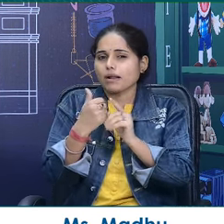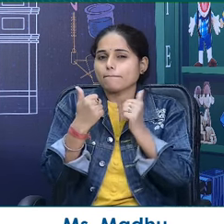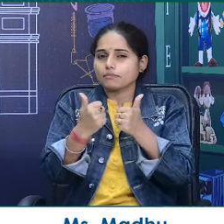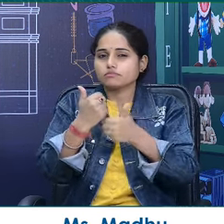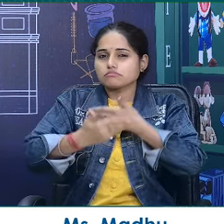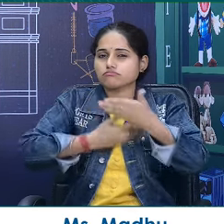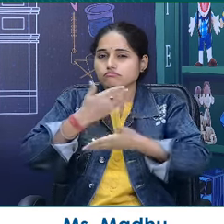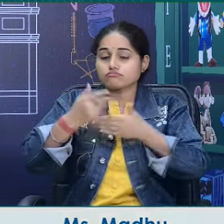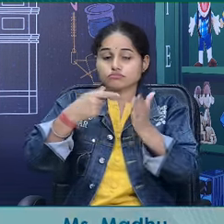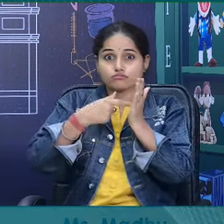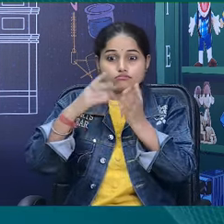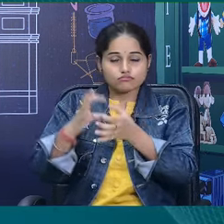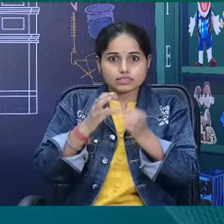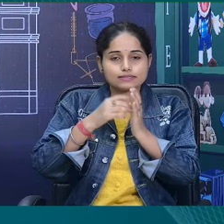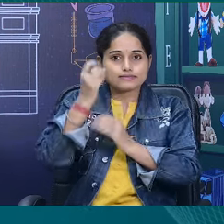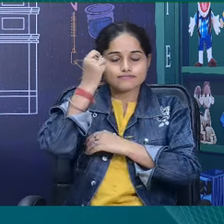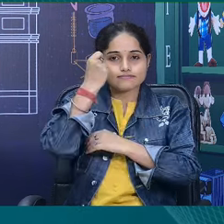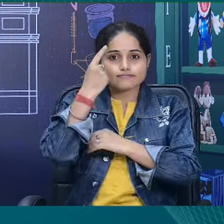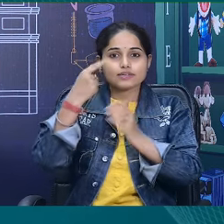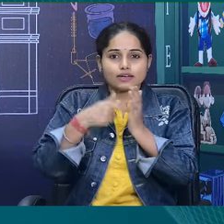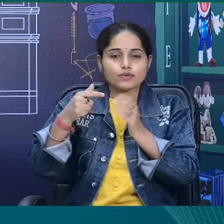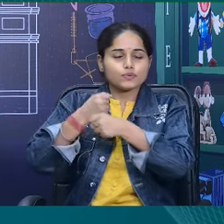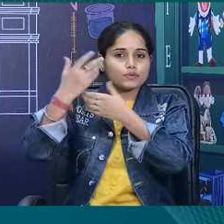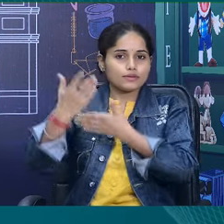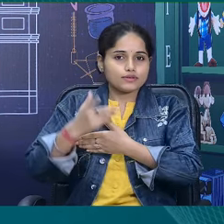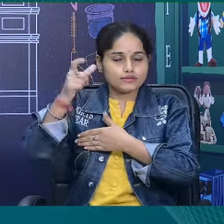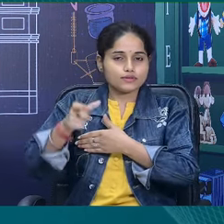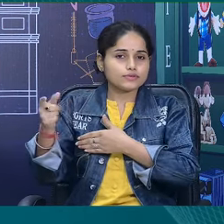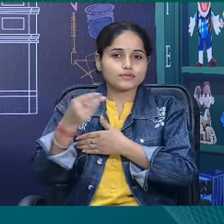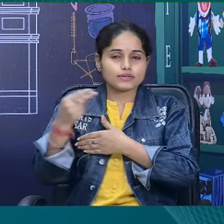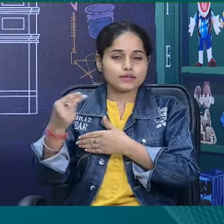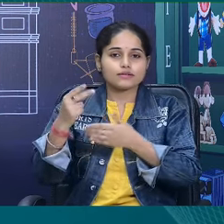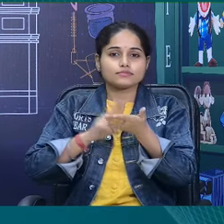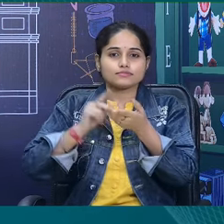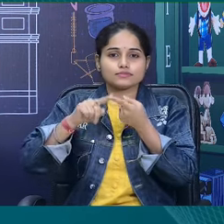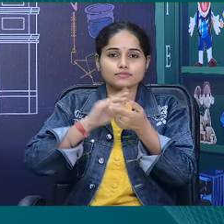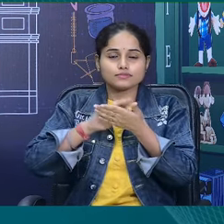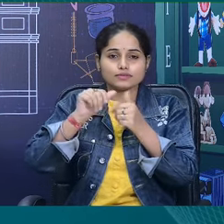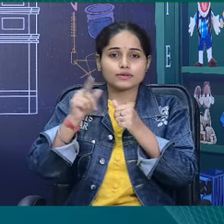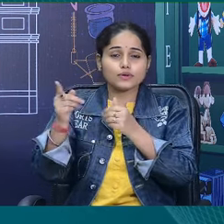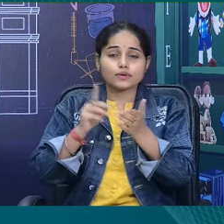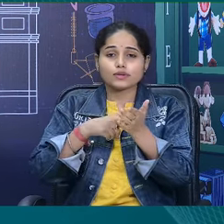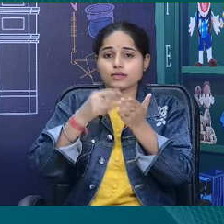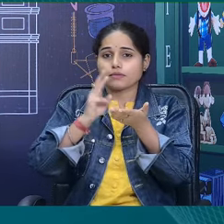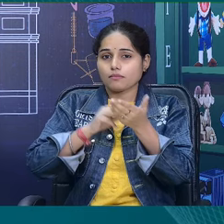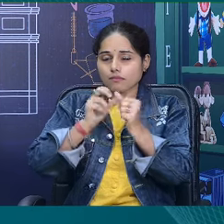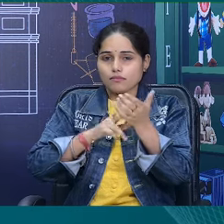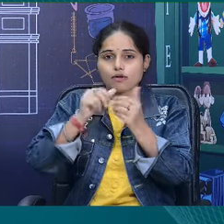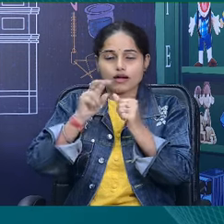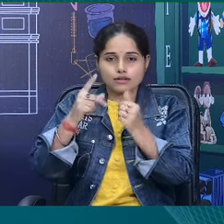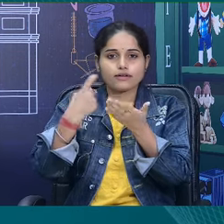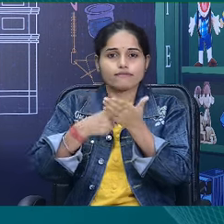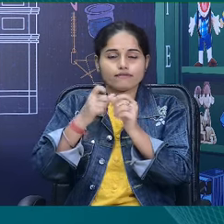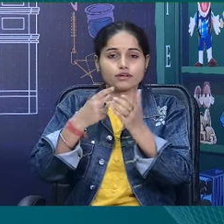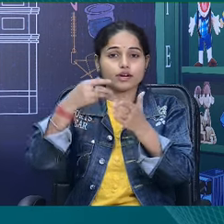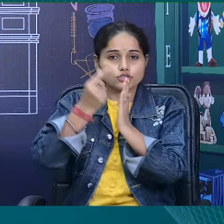हमारे साथ एक्सपर्ट जुड़ चुकी हैं उनका परिचय आपके साथ करवा दें नेहा वर्मा है जो कि मैनेजर है मानव रचना यूनिवर्सिटी में मैम आपका